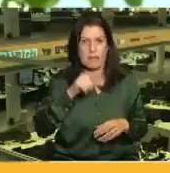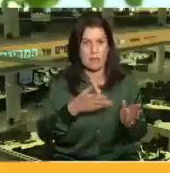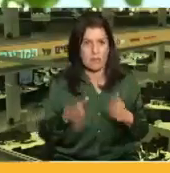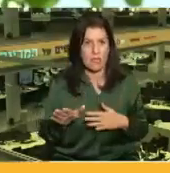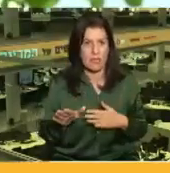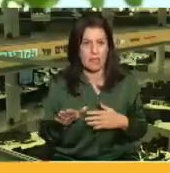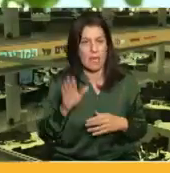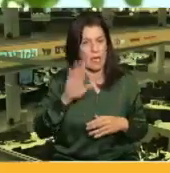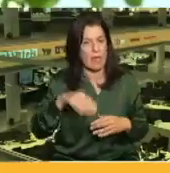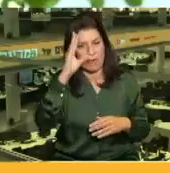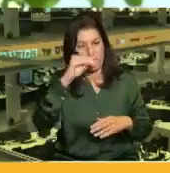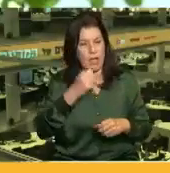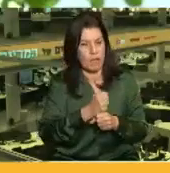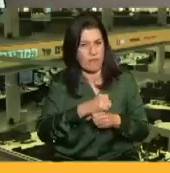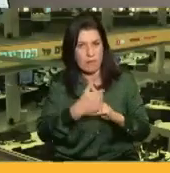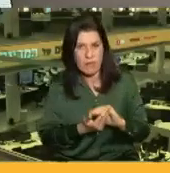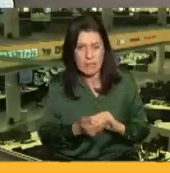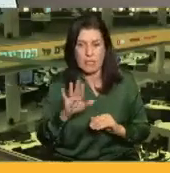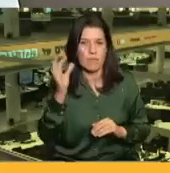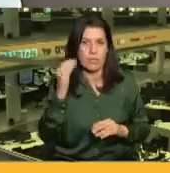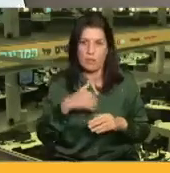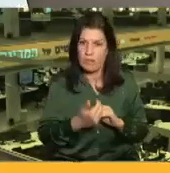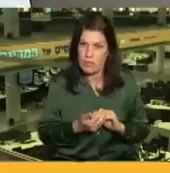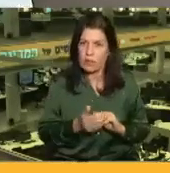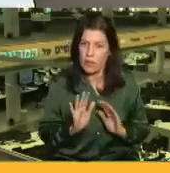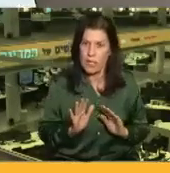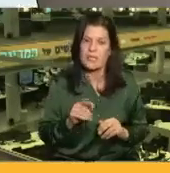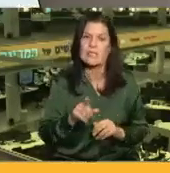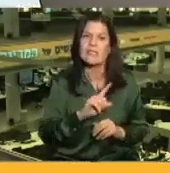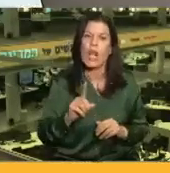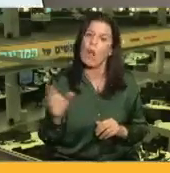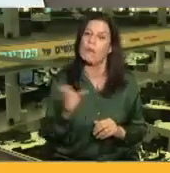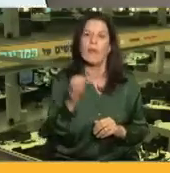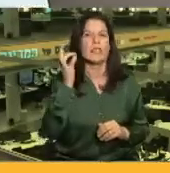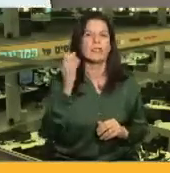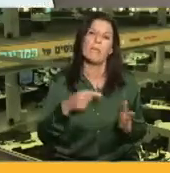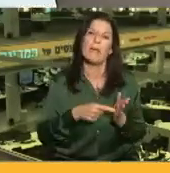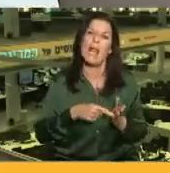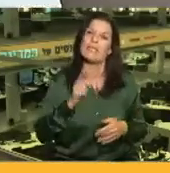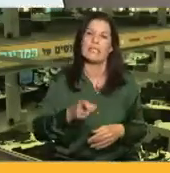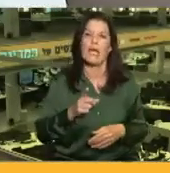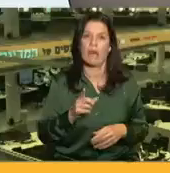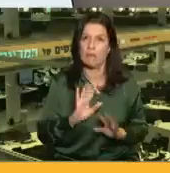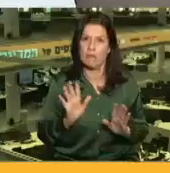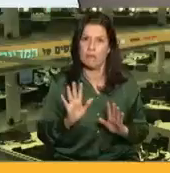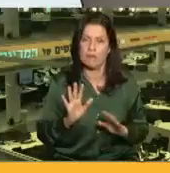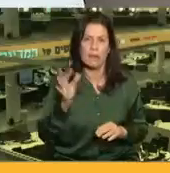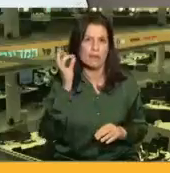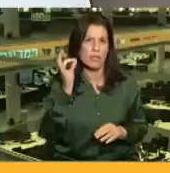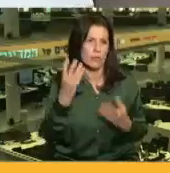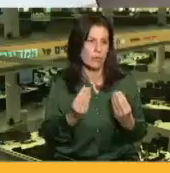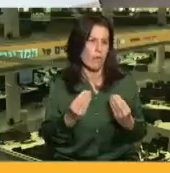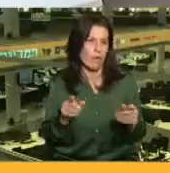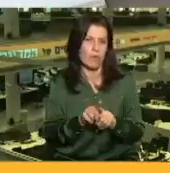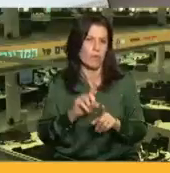גברים מפרנסים, גם נשים מפרנסות. זה לא ברמת, כאילו, תשימו נשים כי חייבים לשים אותם. אנחנו לא פחות טובות מאף אחד. אני רק